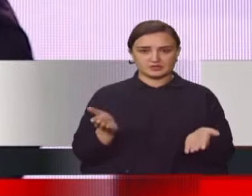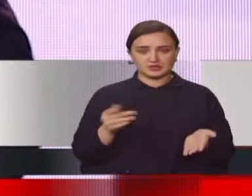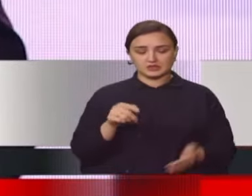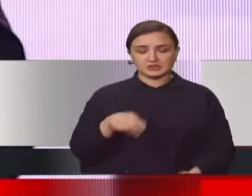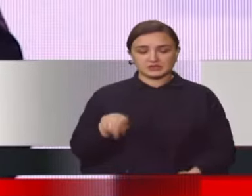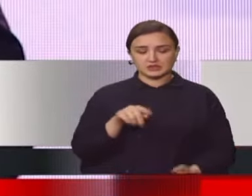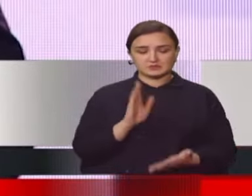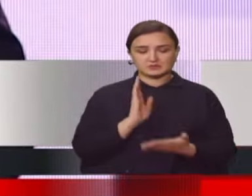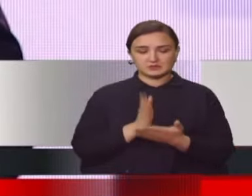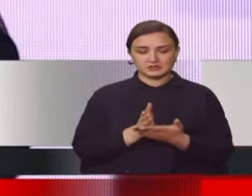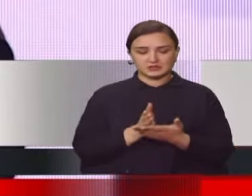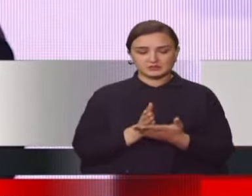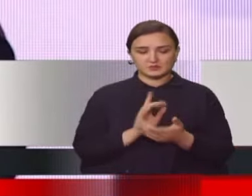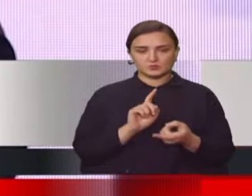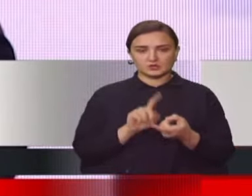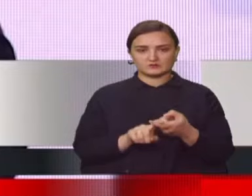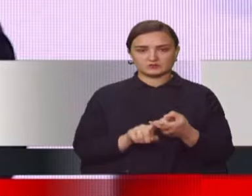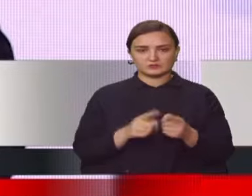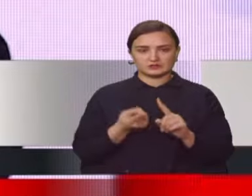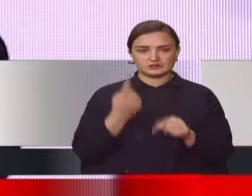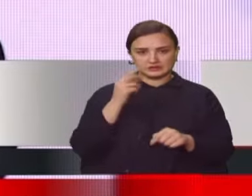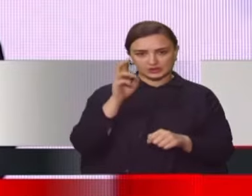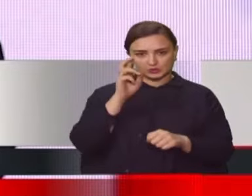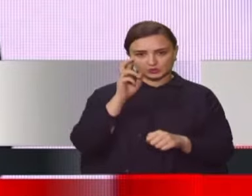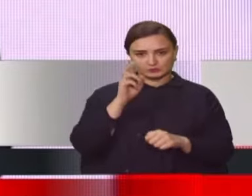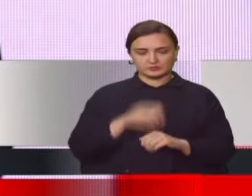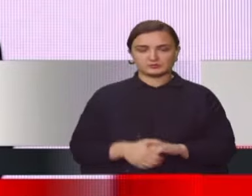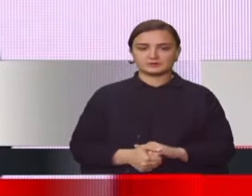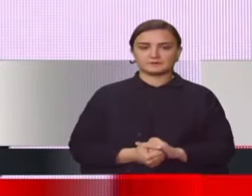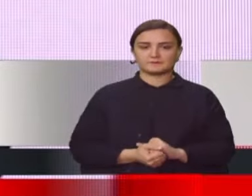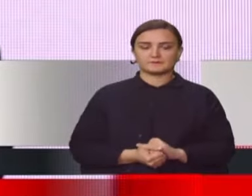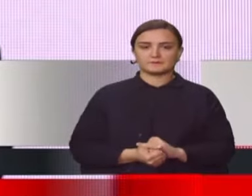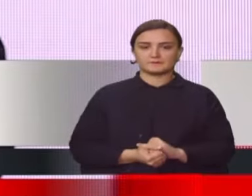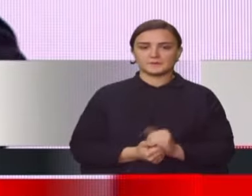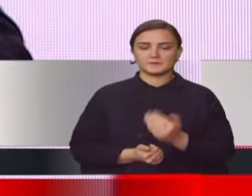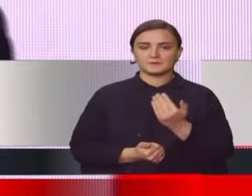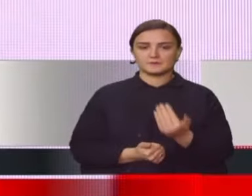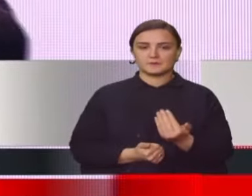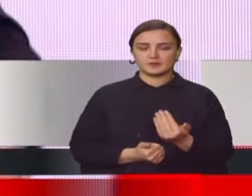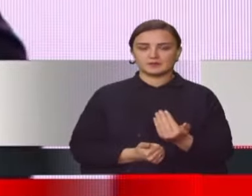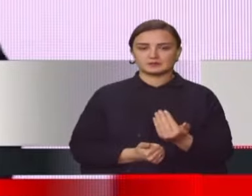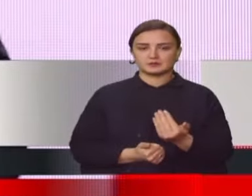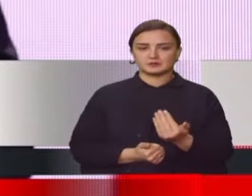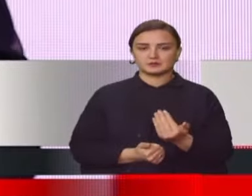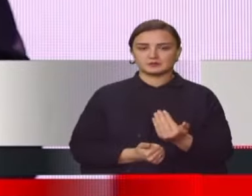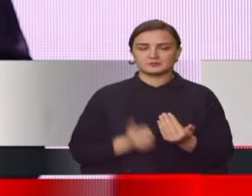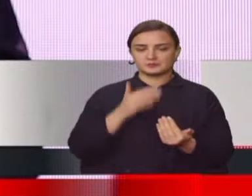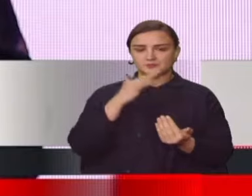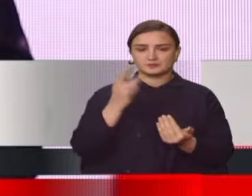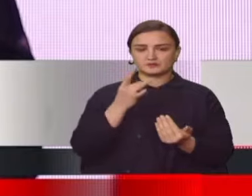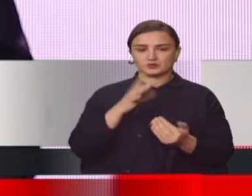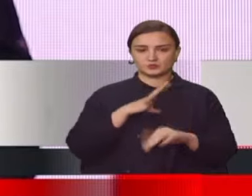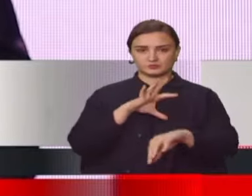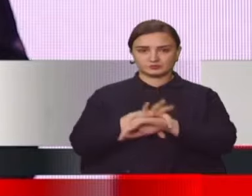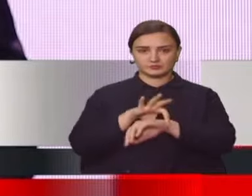ისინი პირდაპირ პროპორციულად უკავშირდებიან წინა ხელისუფლებას და მათთან იდილიაში არაერთი ესე ვთქვათ არაერთხელ მხილებული